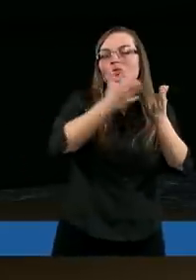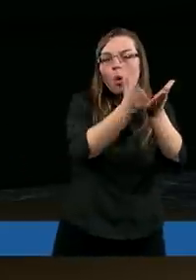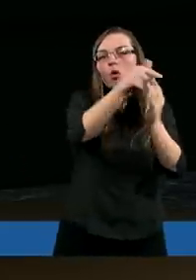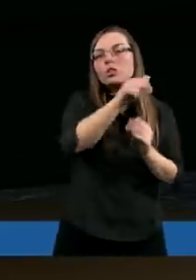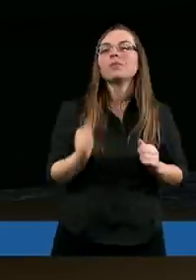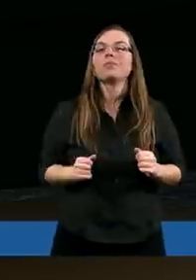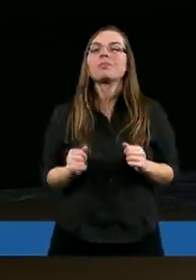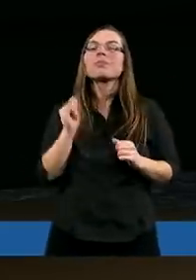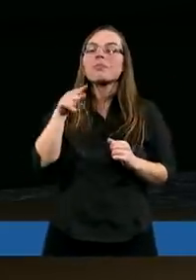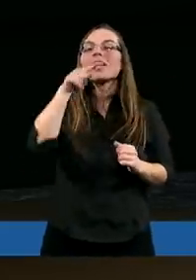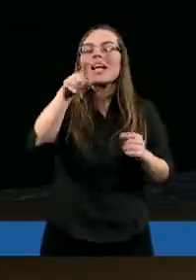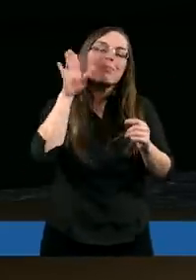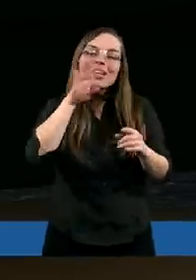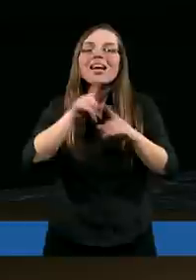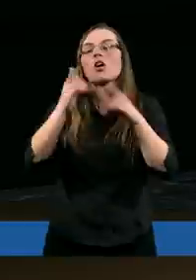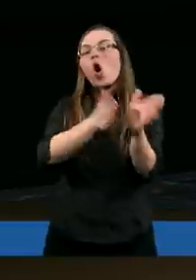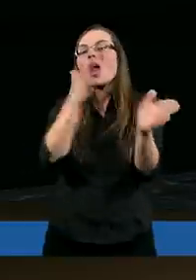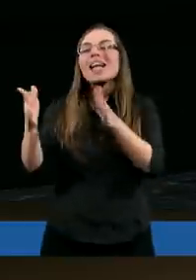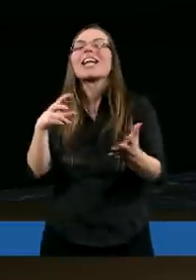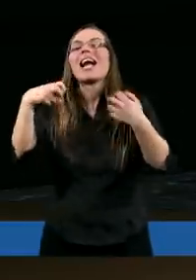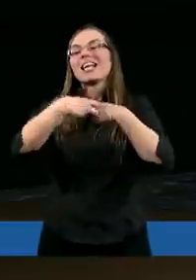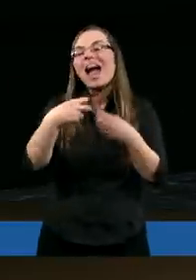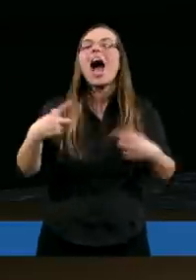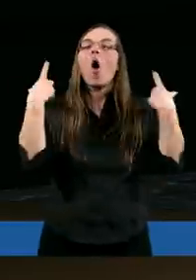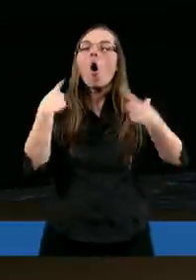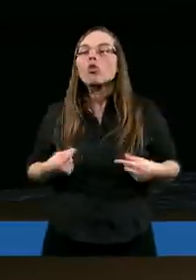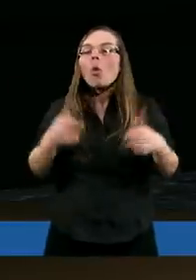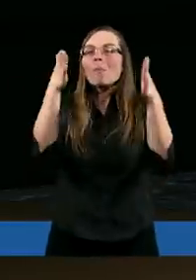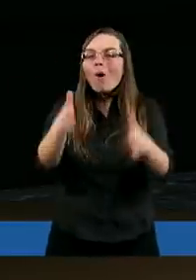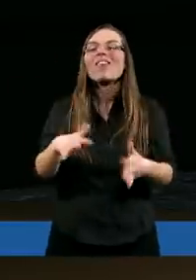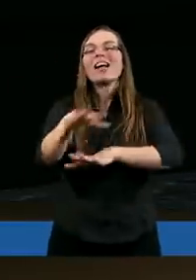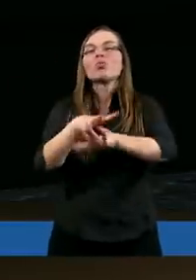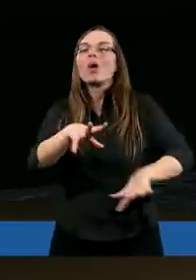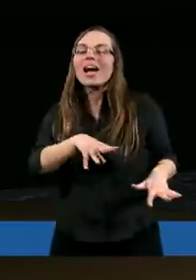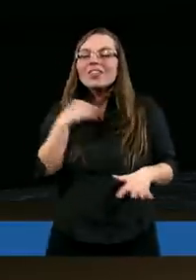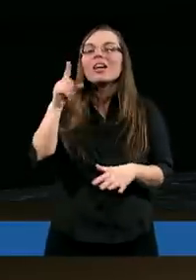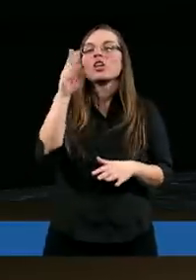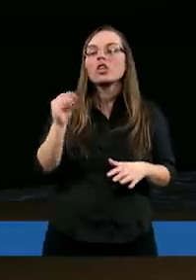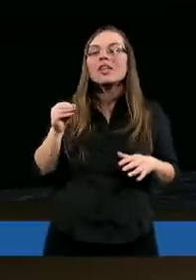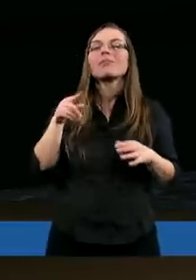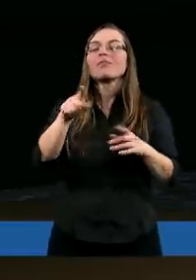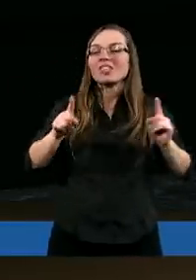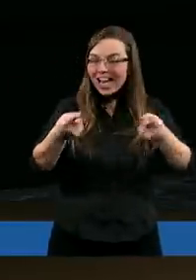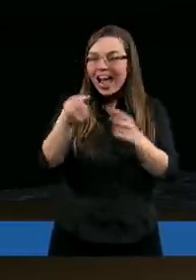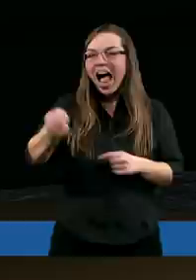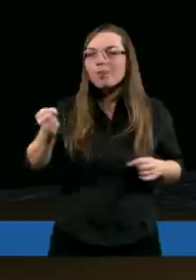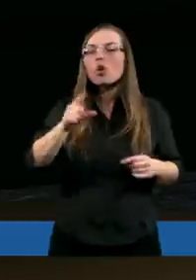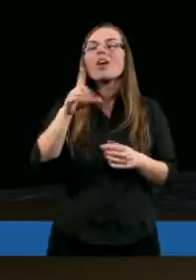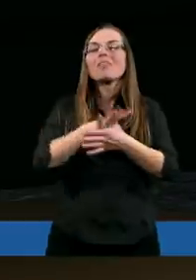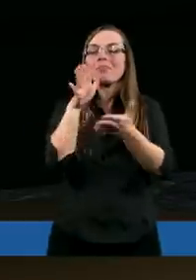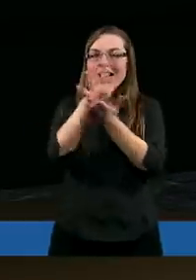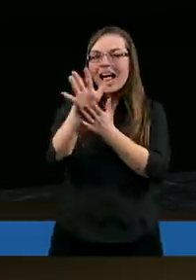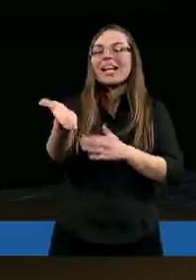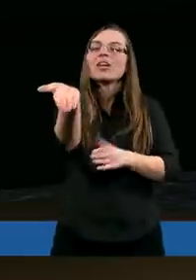Tak było i to jest kolejna cecha osobowa Ducha Świętego. Z Dziejów Apostolskich z